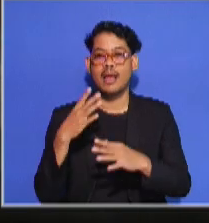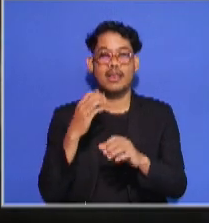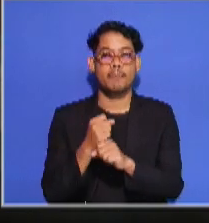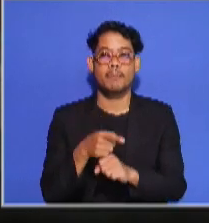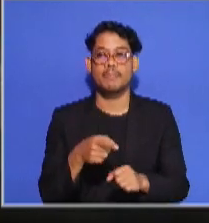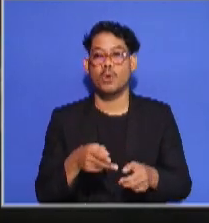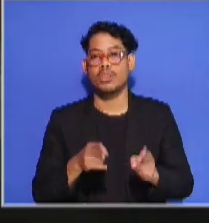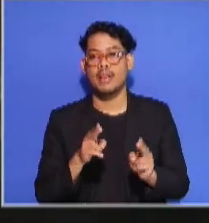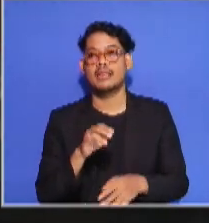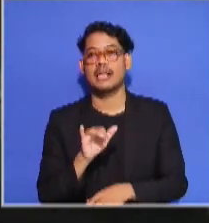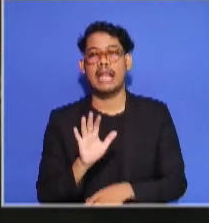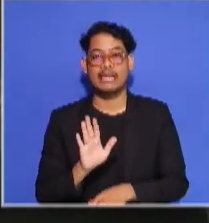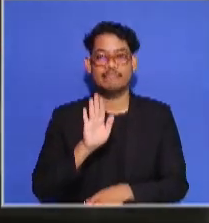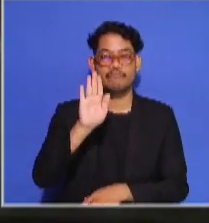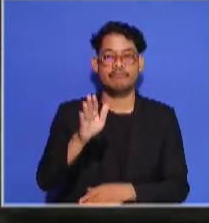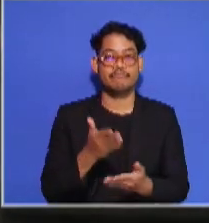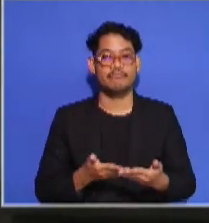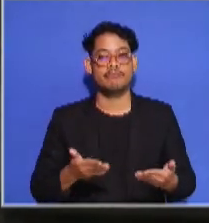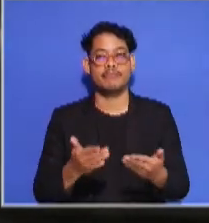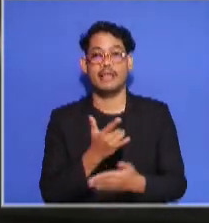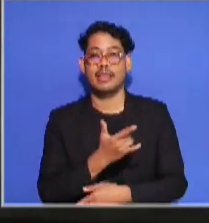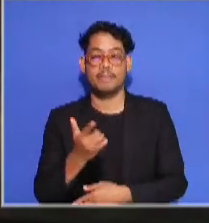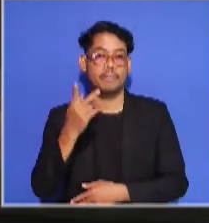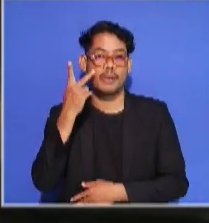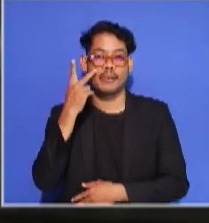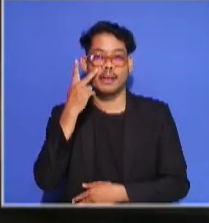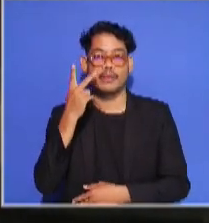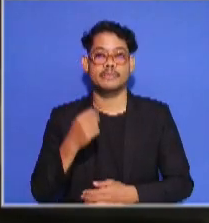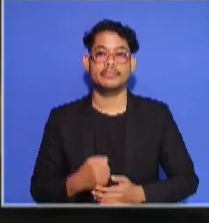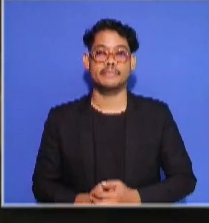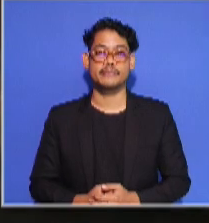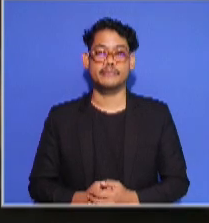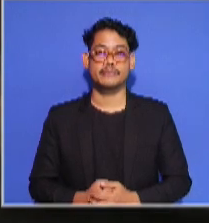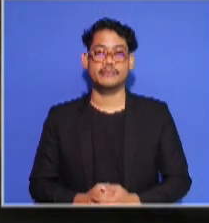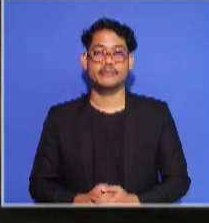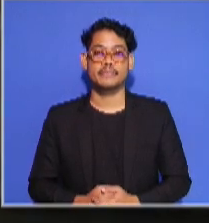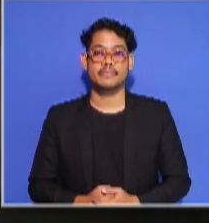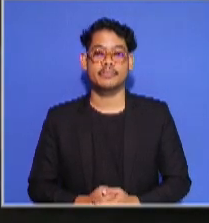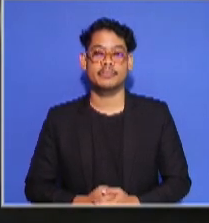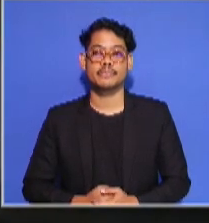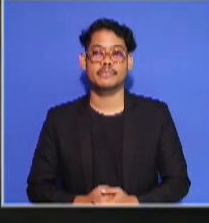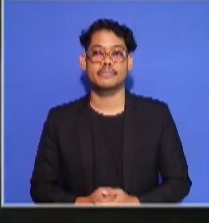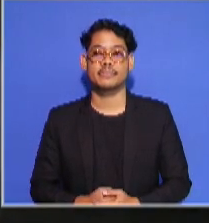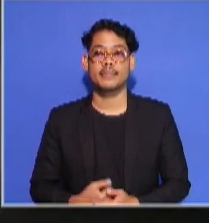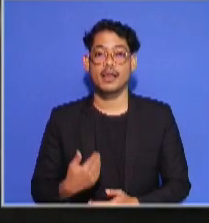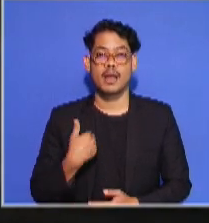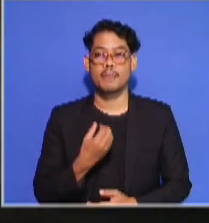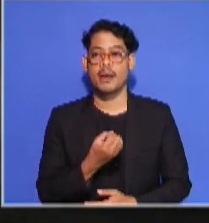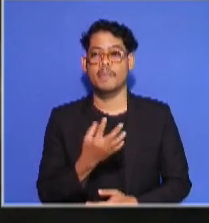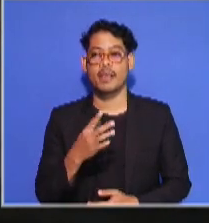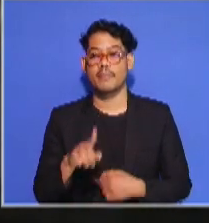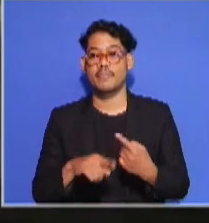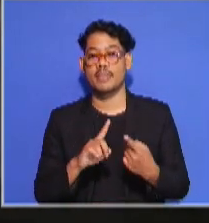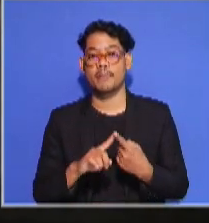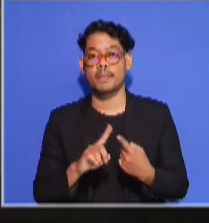supaya ekosistem juga tetap terjaga. Kemudian mungkin tadi juga ada beberapa teman-teman kita juga melakukan kegiatan ini